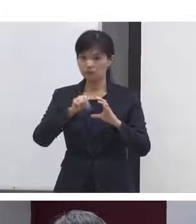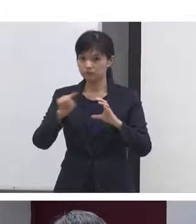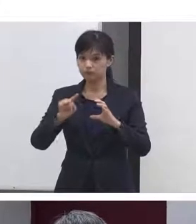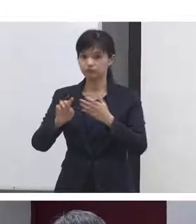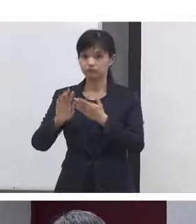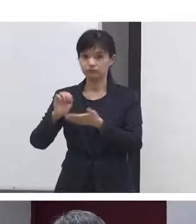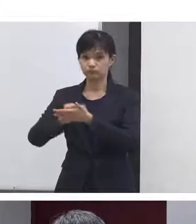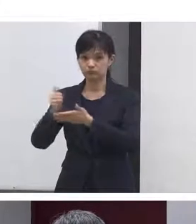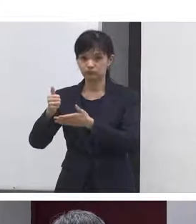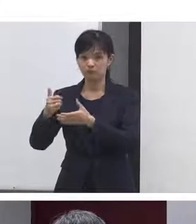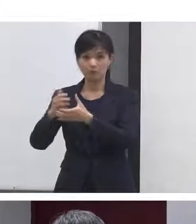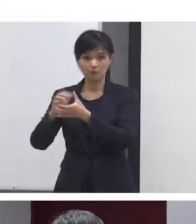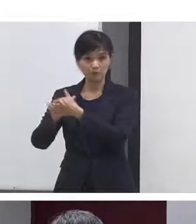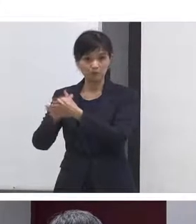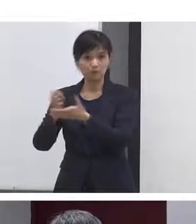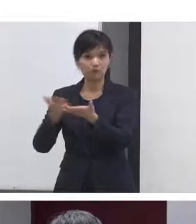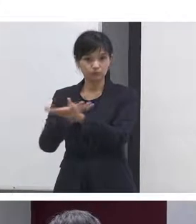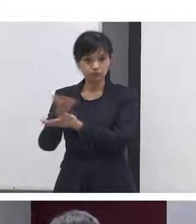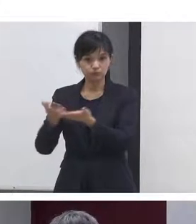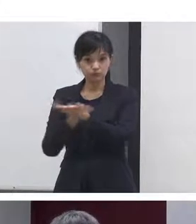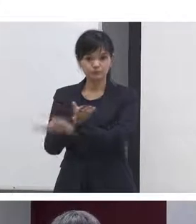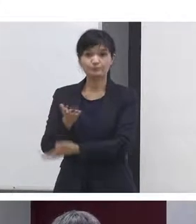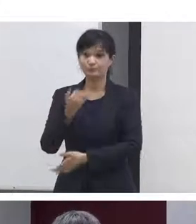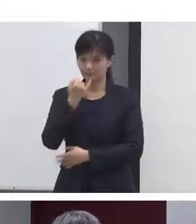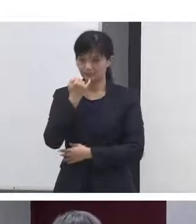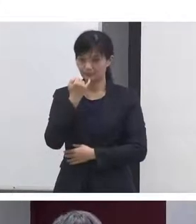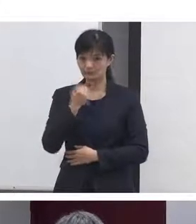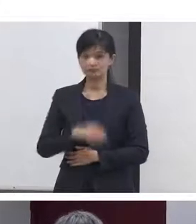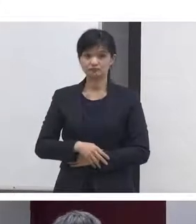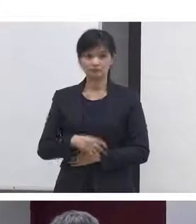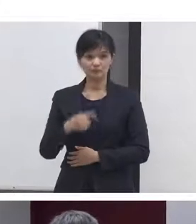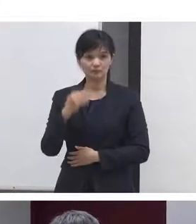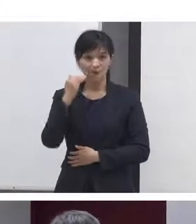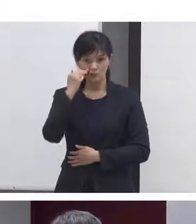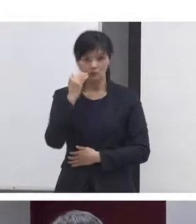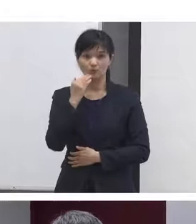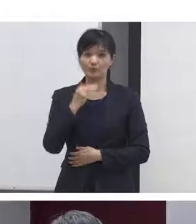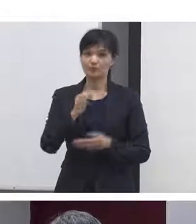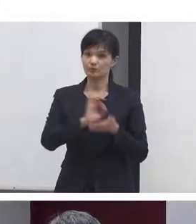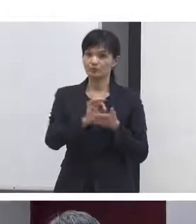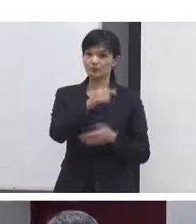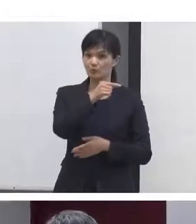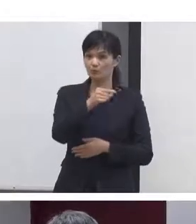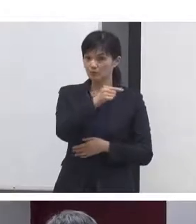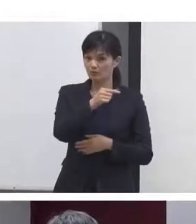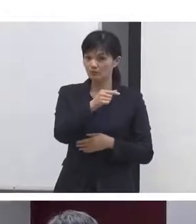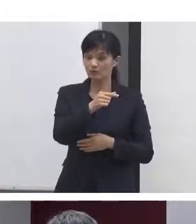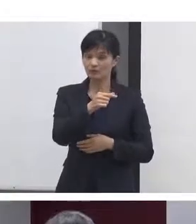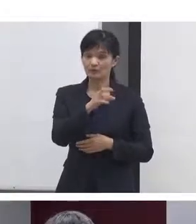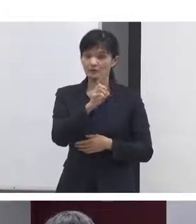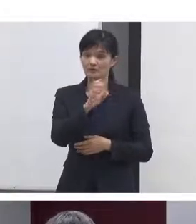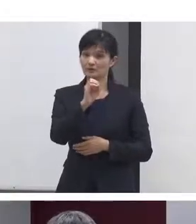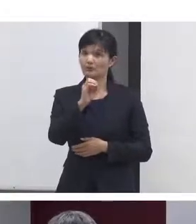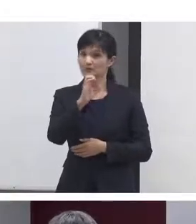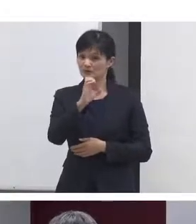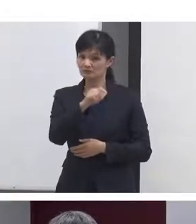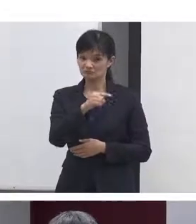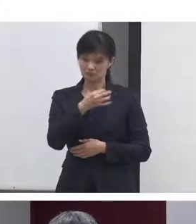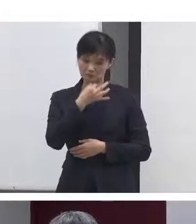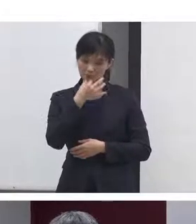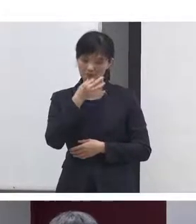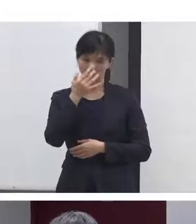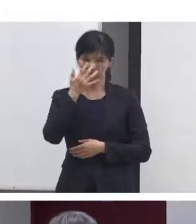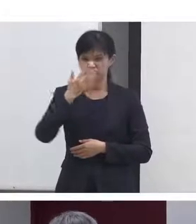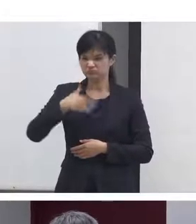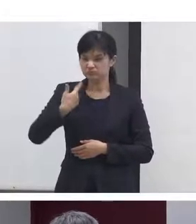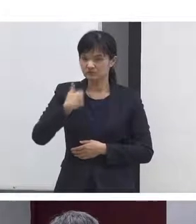在那个时空下蛮大的一个原因，因为如果 Google Doc 的话你很难看得出哪一句话是谁写的，所以那个工具其